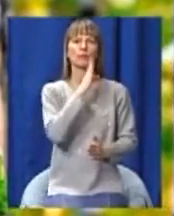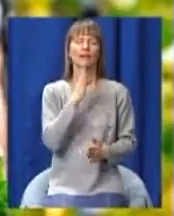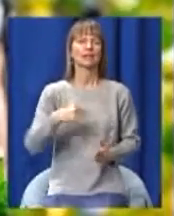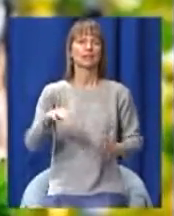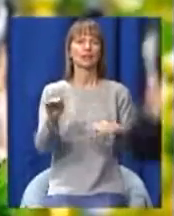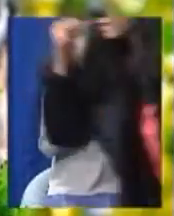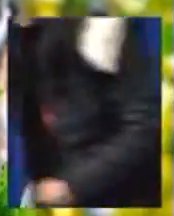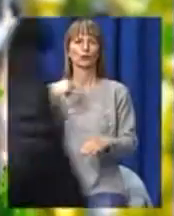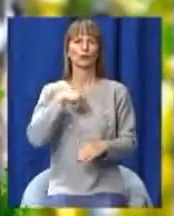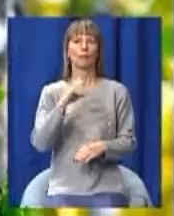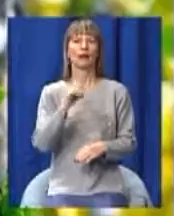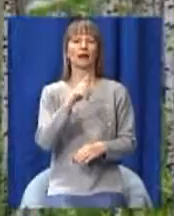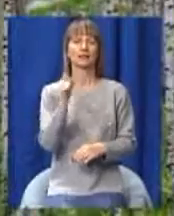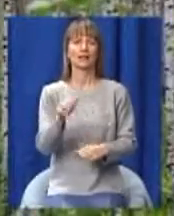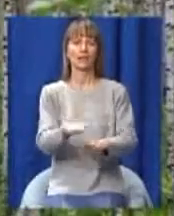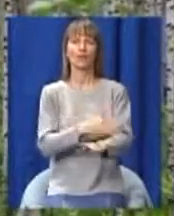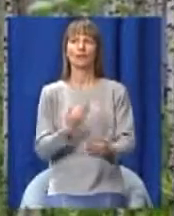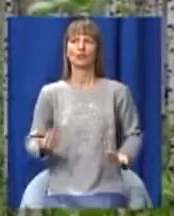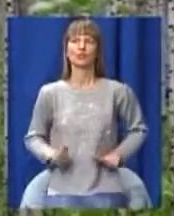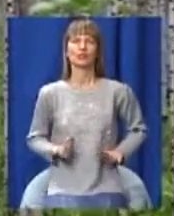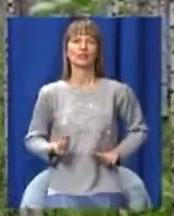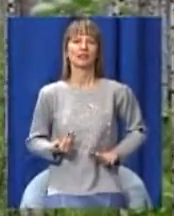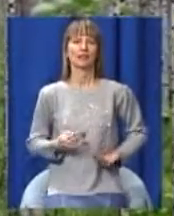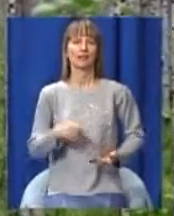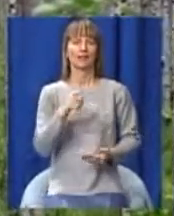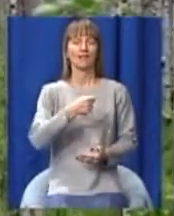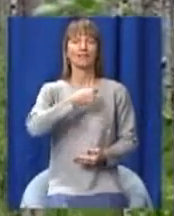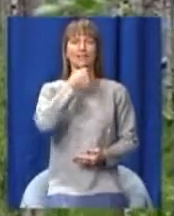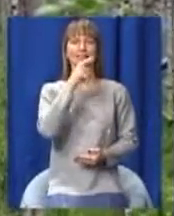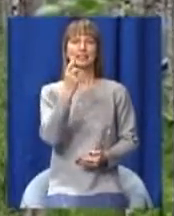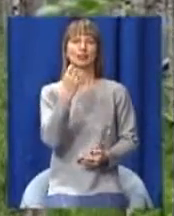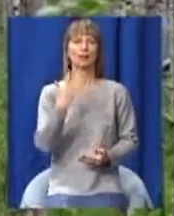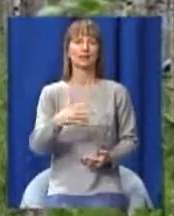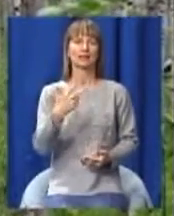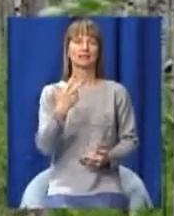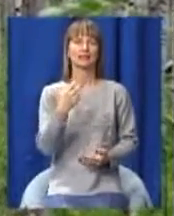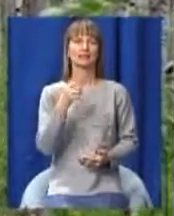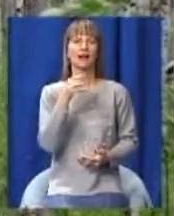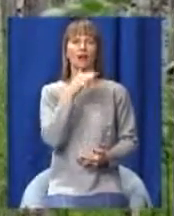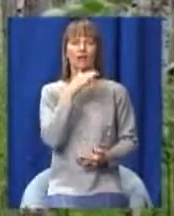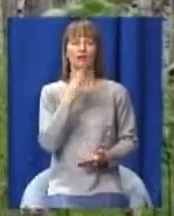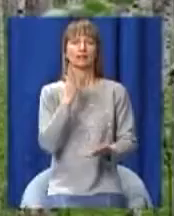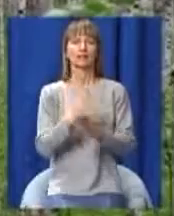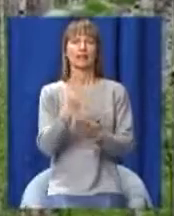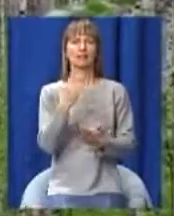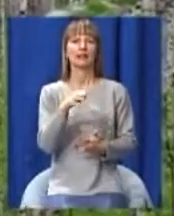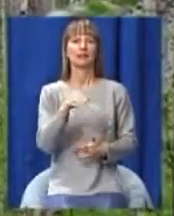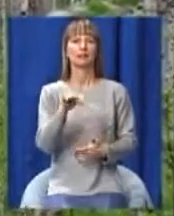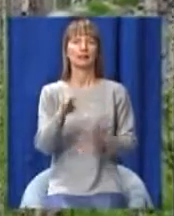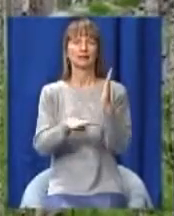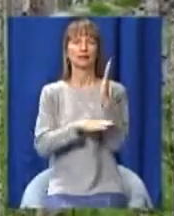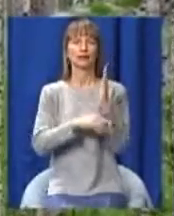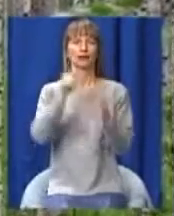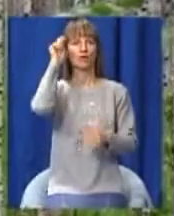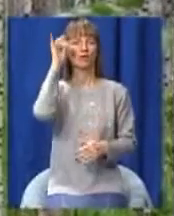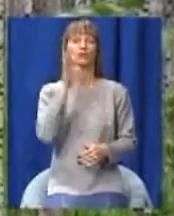добрих духів. Береза – довгожителька. Її вік досягає за 150-320 років. Існує два типи дерева – чоловіче